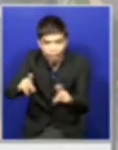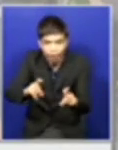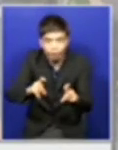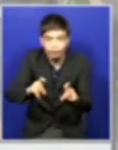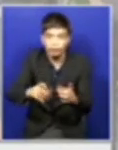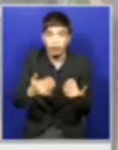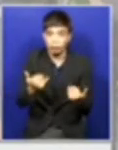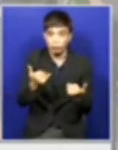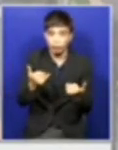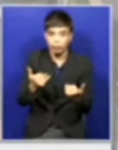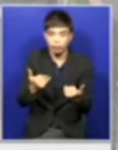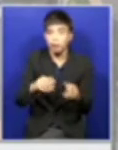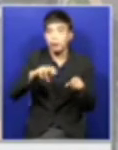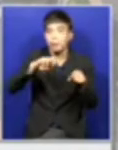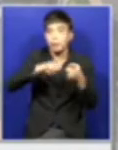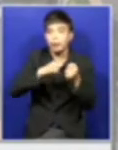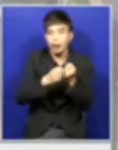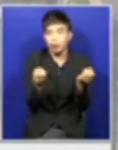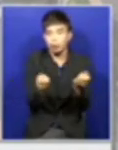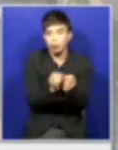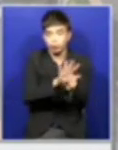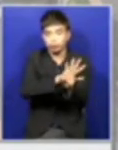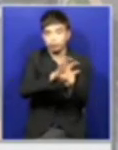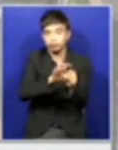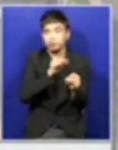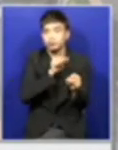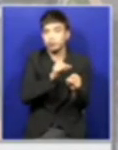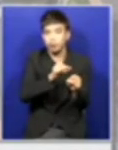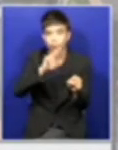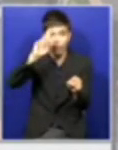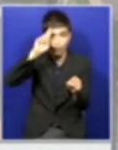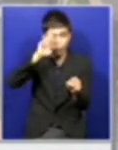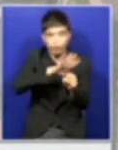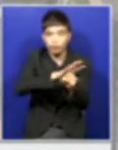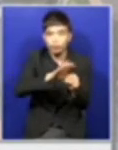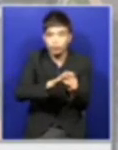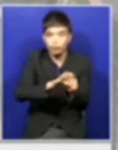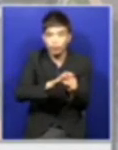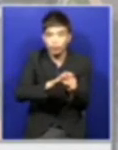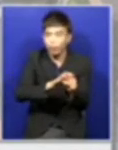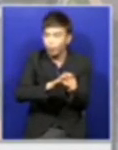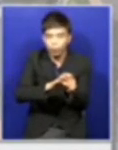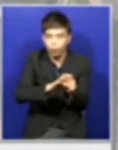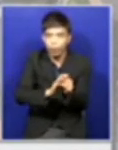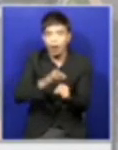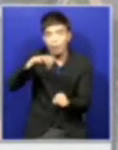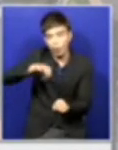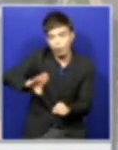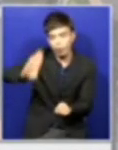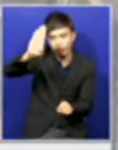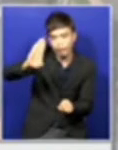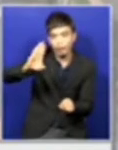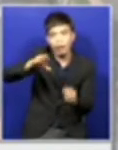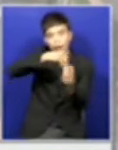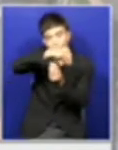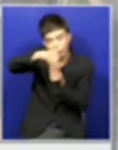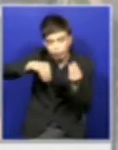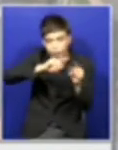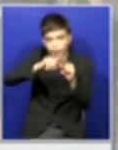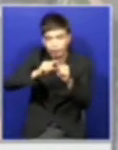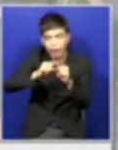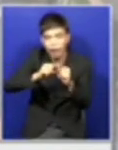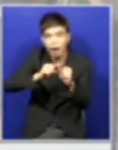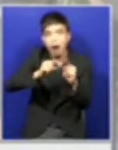นา19ซึ่งโควิดนี่ก็ทำให้ธุรกิจต้องเจ๊งแล้วก็ต้องหยุดนะครับ